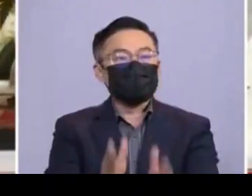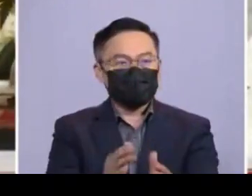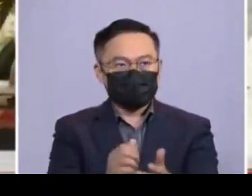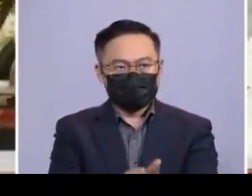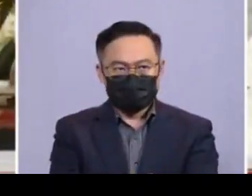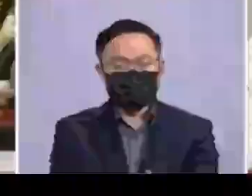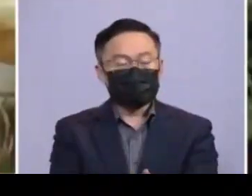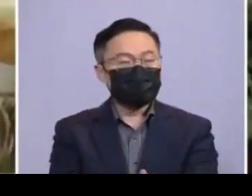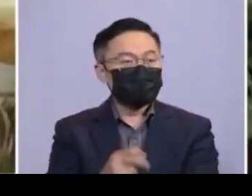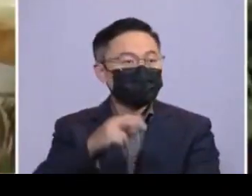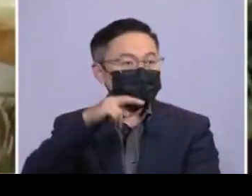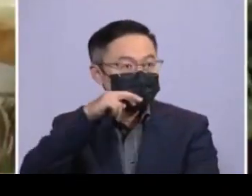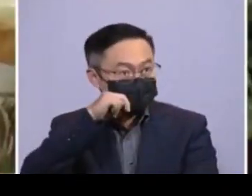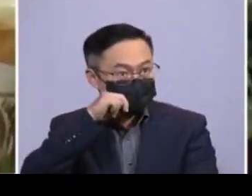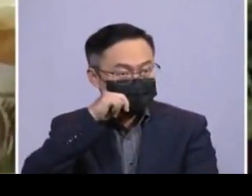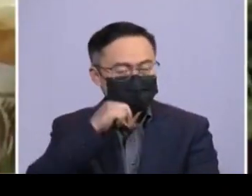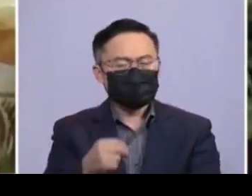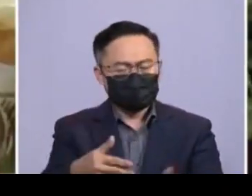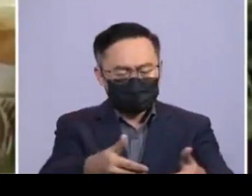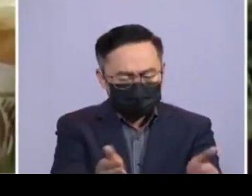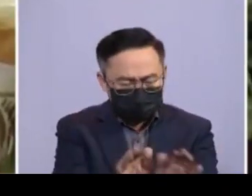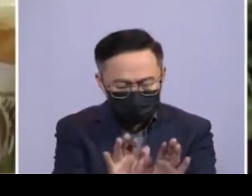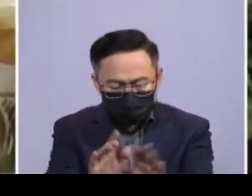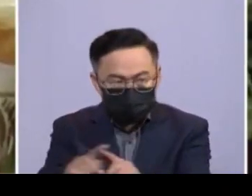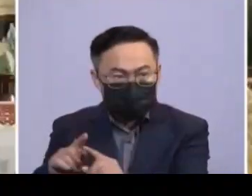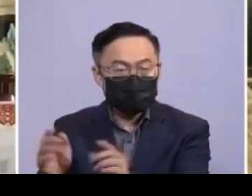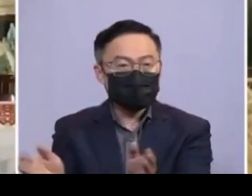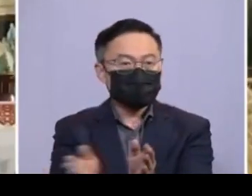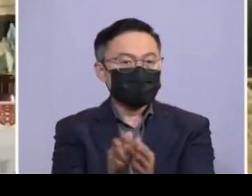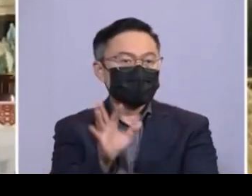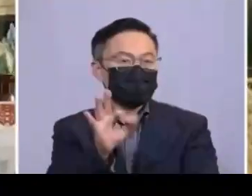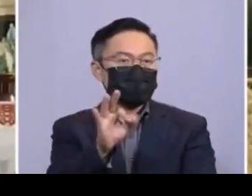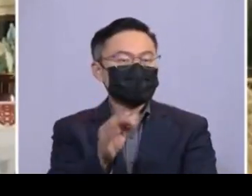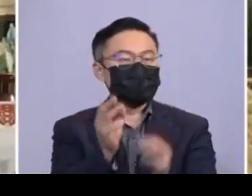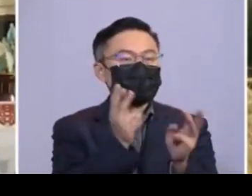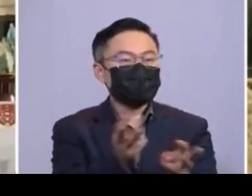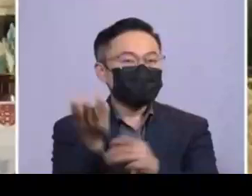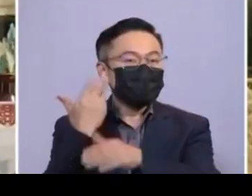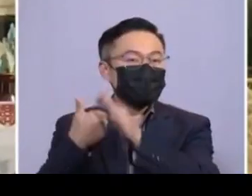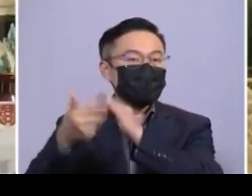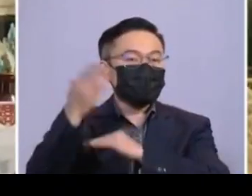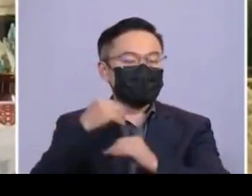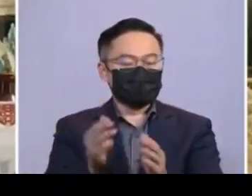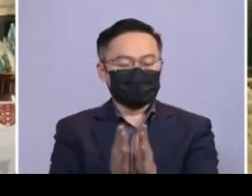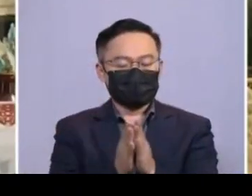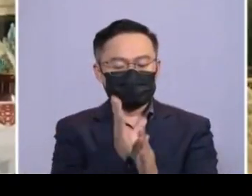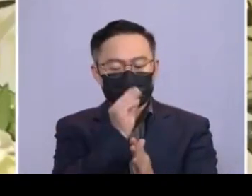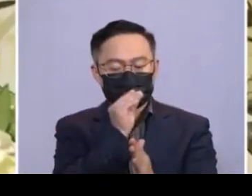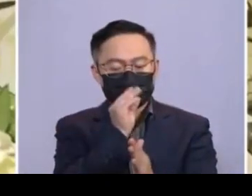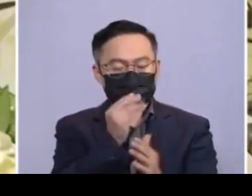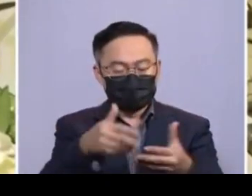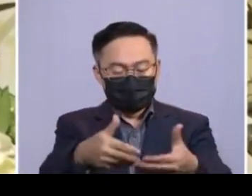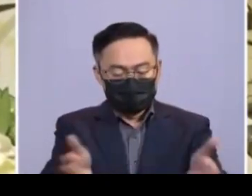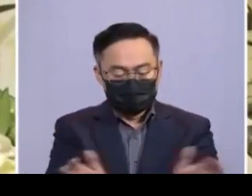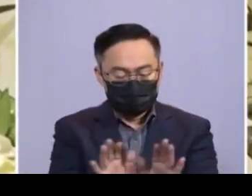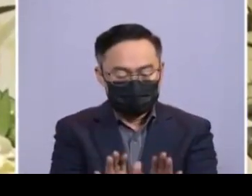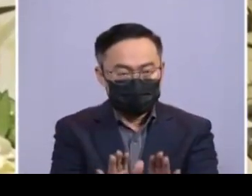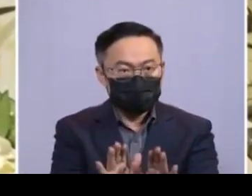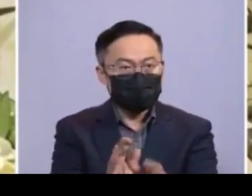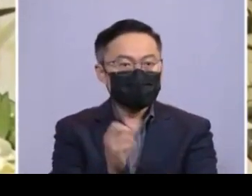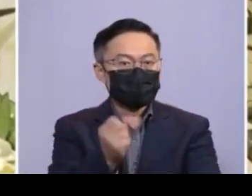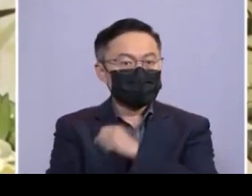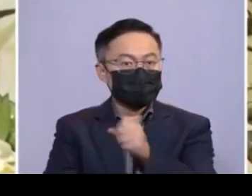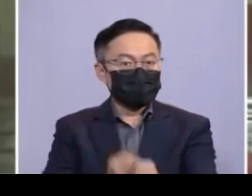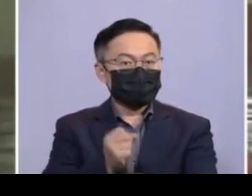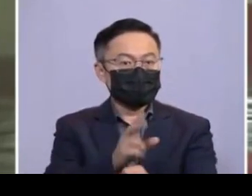ทิพย์จากบ่อนน้ำศักดิ์สิทธิ์ 9แห่งในเชียงใหม่ผ่านการหุงน้ำทิพย์ตามพิธีโบราณที่สูญหายไปเกือบ 200ปีก่อนที่จะฟื้น